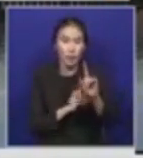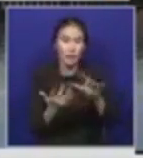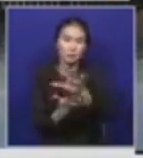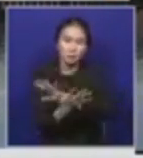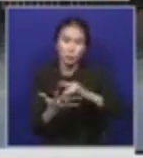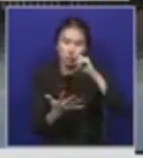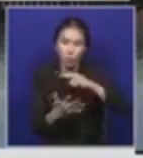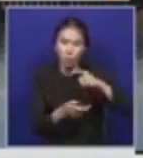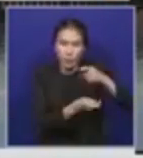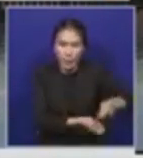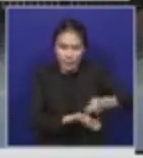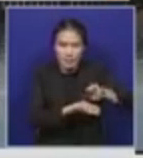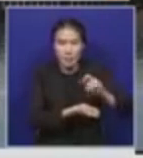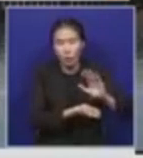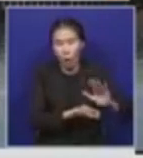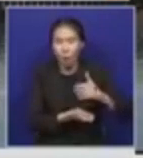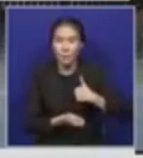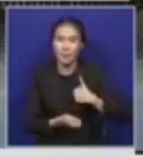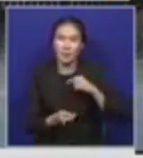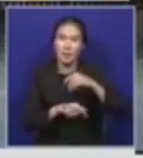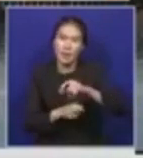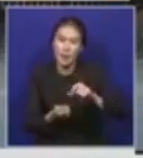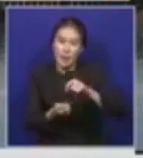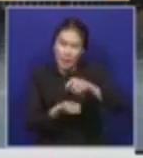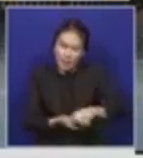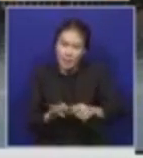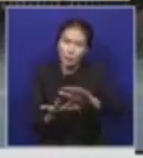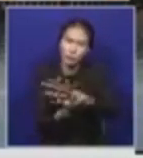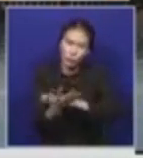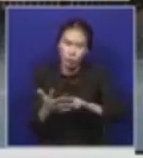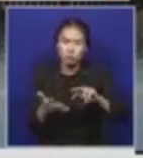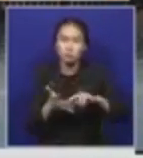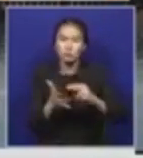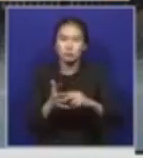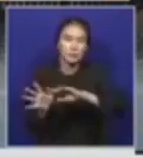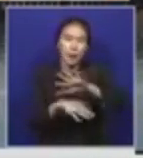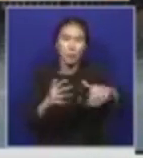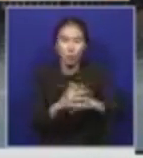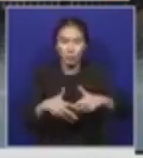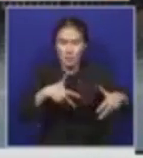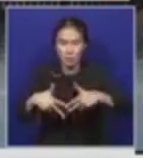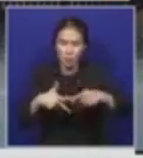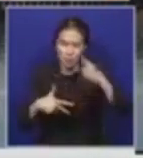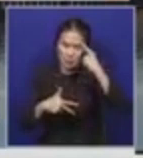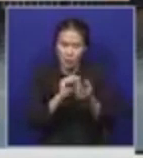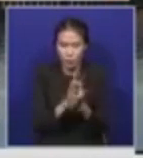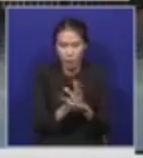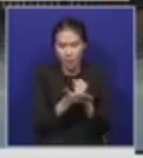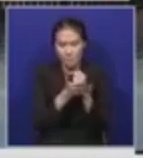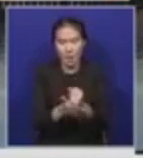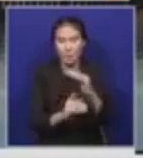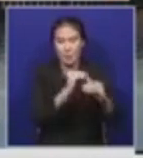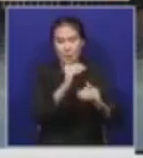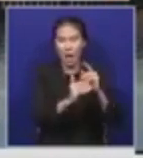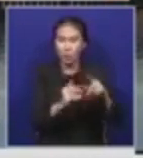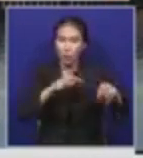บบเกษตรนิเวศหรือว่าเกษตรผสมผสานหรือว่าเกษตรแบบไหนก็ตามแต่ที่ประชาชนได้ปรับปรุงพัฒนาจะได้รับการคุ้มคร